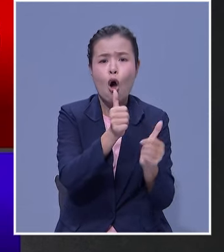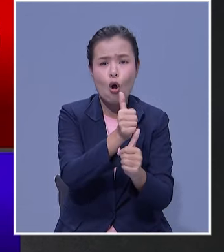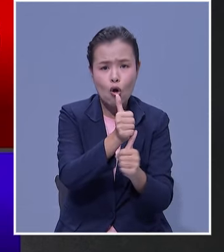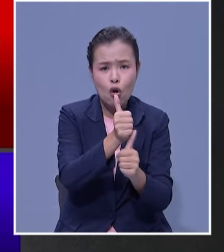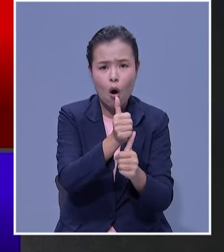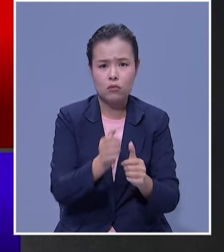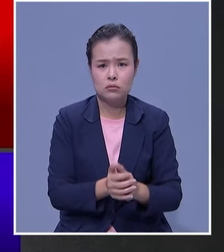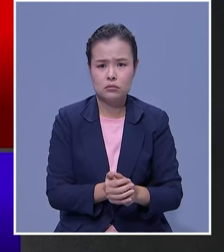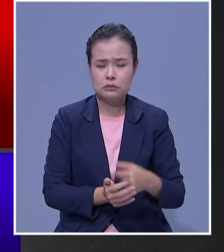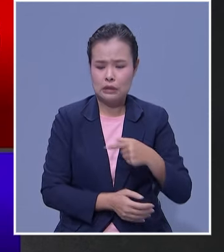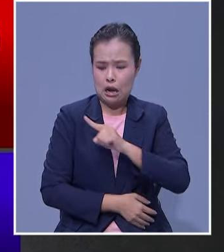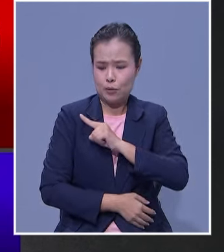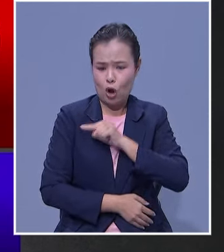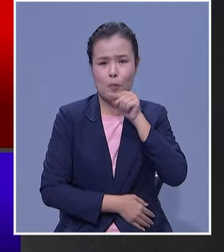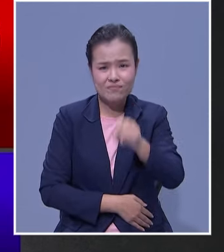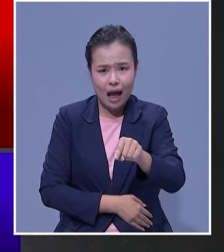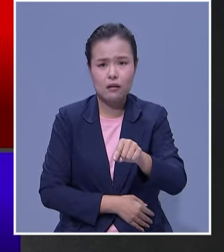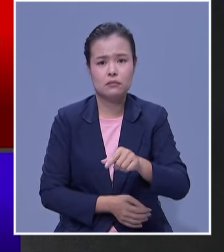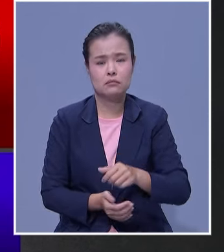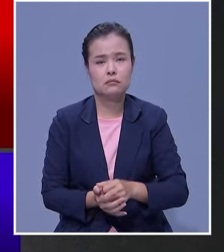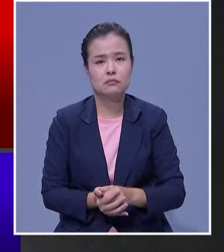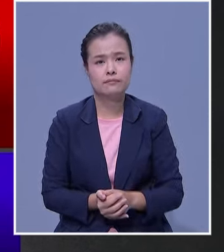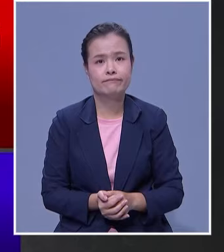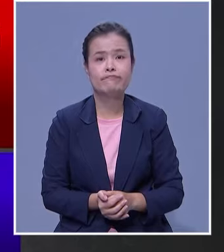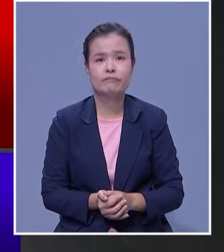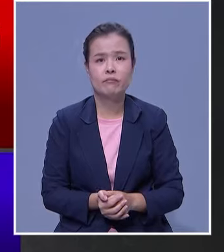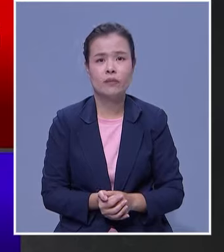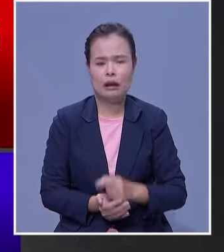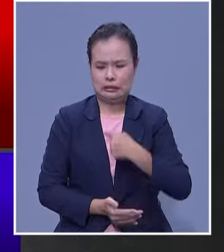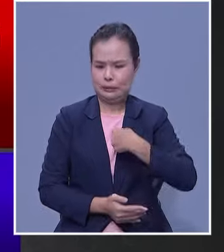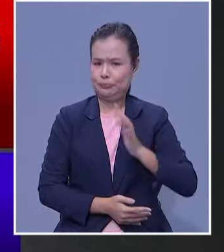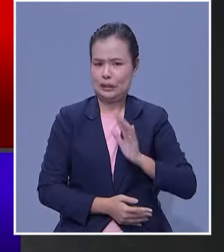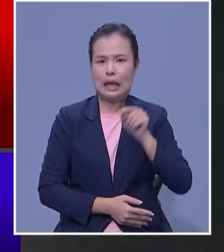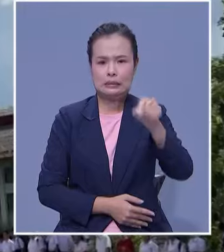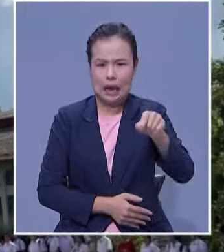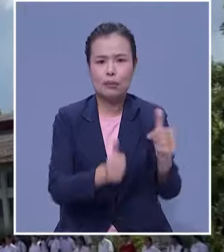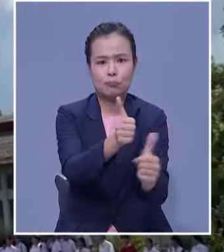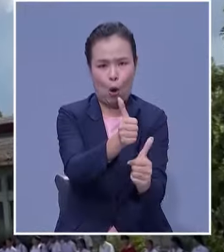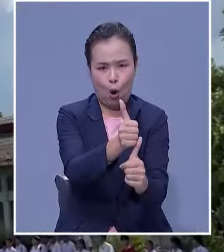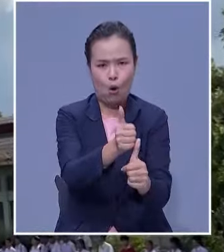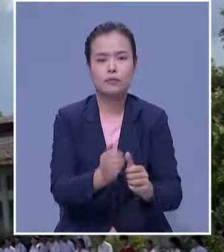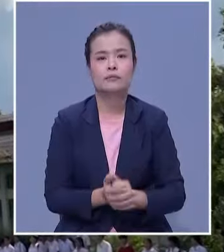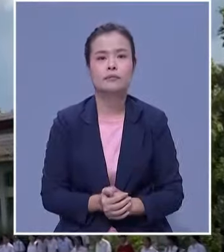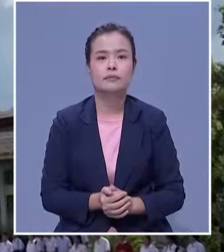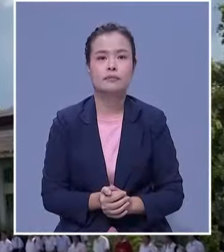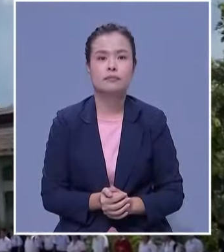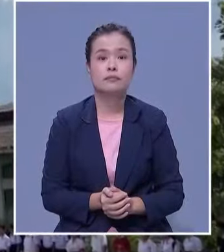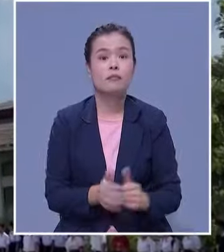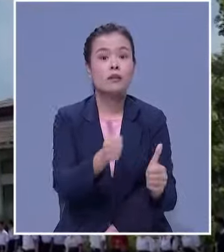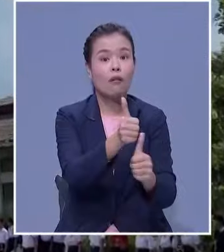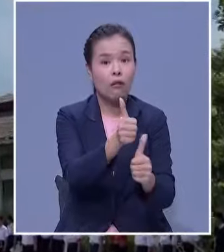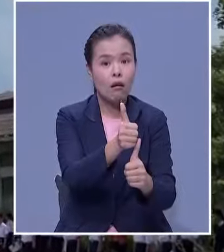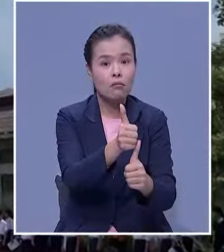ผอ.ที่เป็นคนสั่งให้น้องไปทำความสะอาดเหมือนกับโยนภาระไปให้กับคนสั่งเนื่องจากว่ารองผ